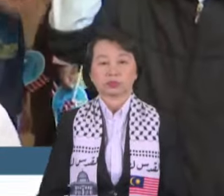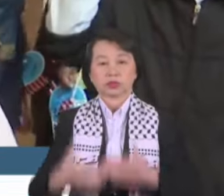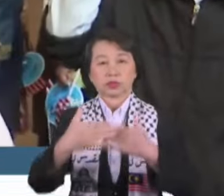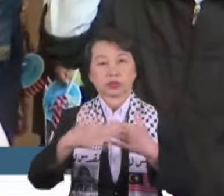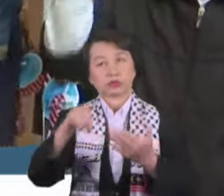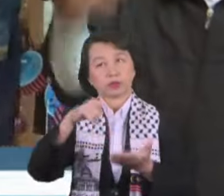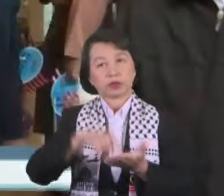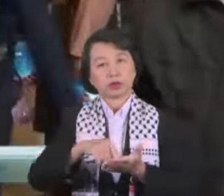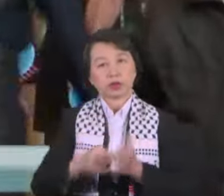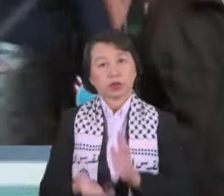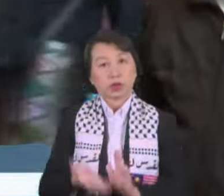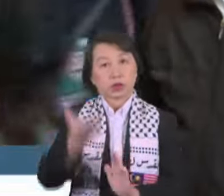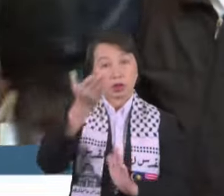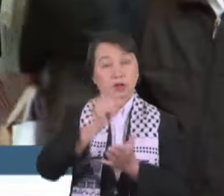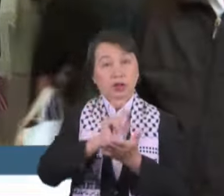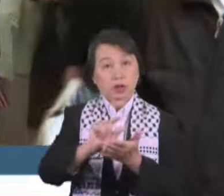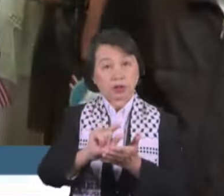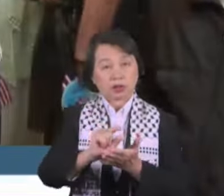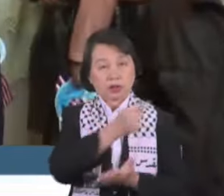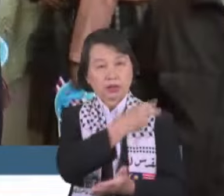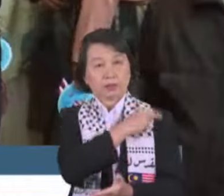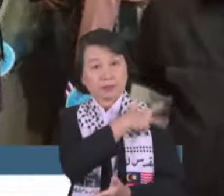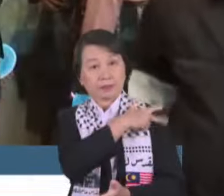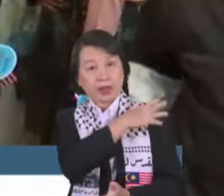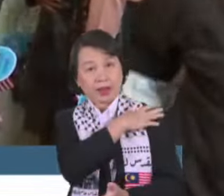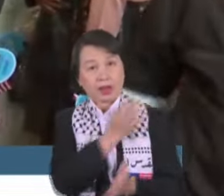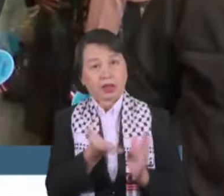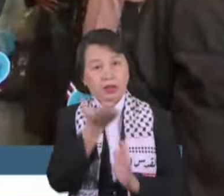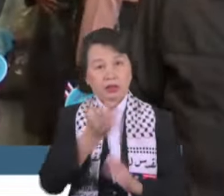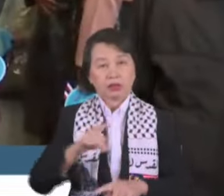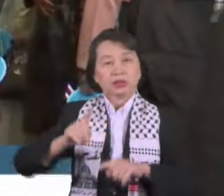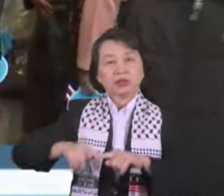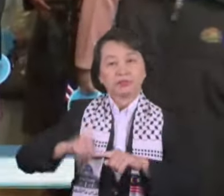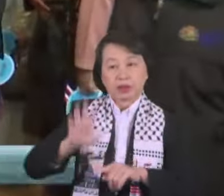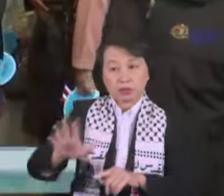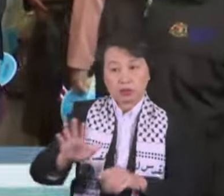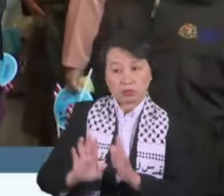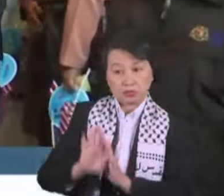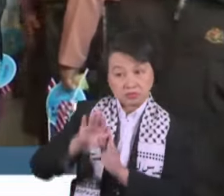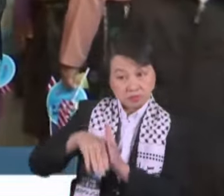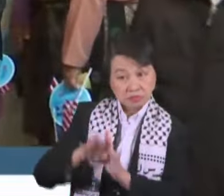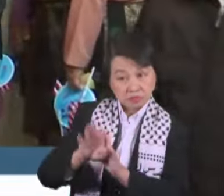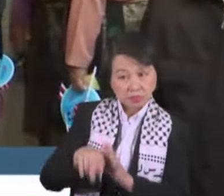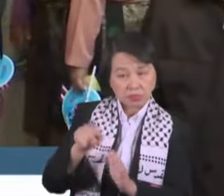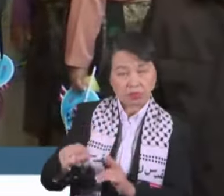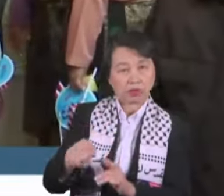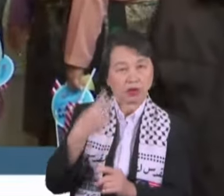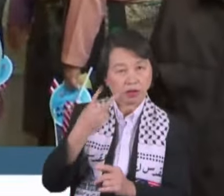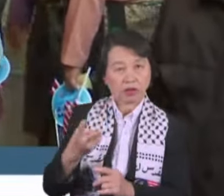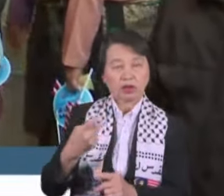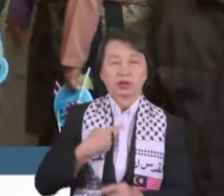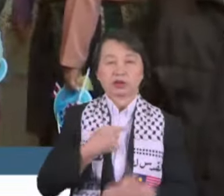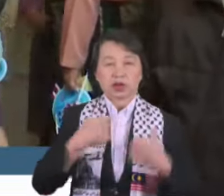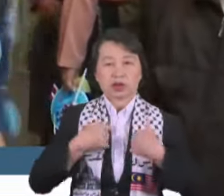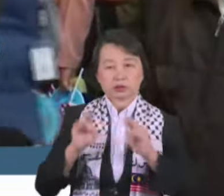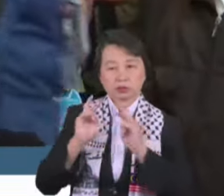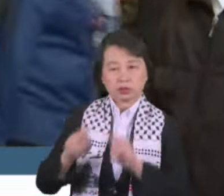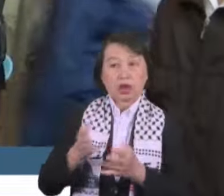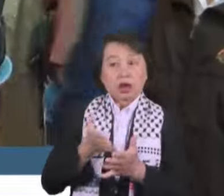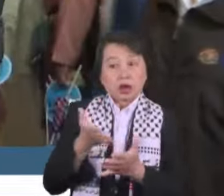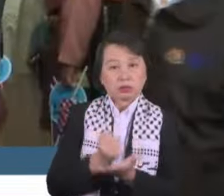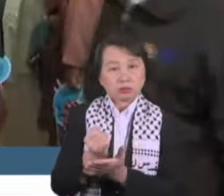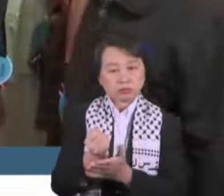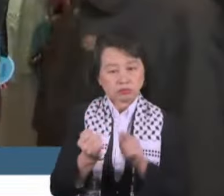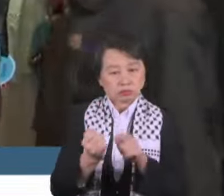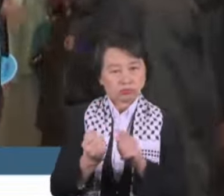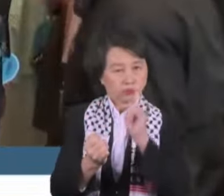Selepas ini, kenaikan gaji dan pangkat adalah berdasarkan performance. Dan kita juga lihat bagaimana aspek integriti